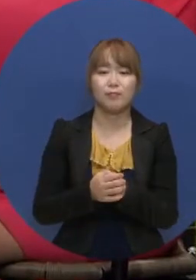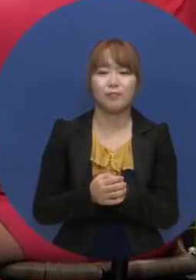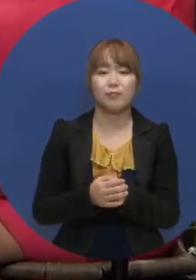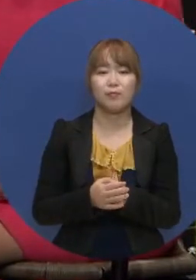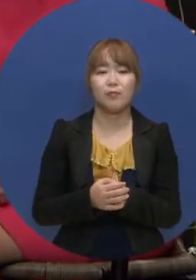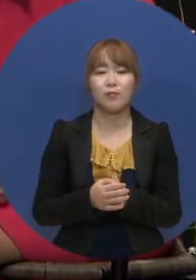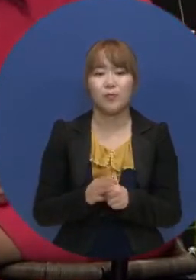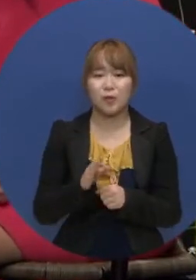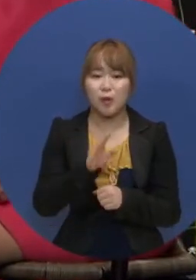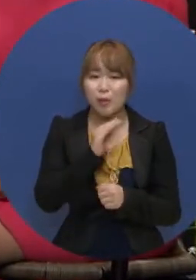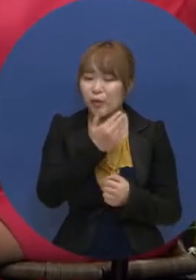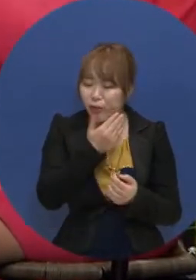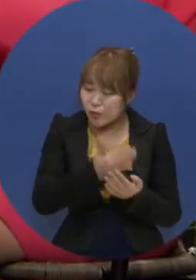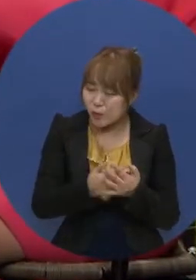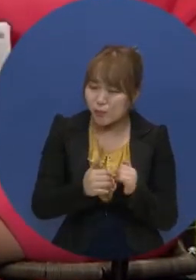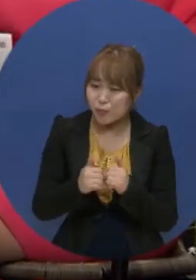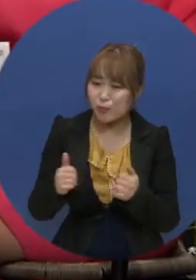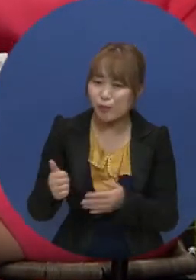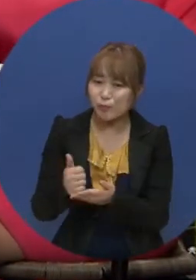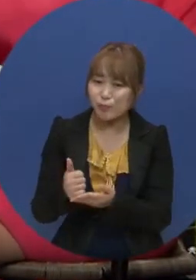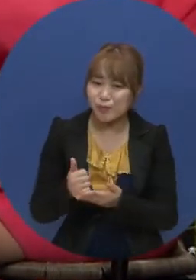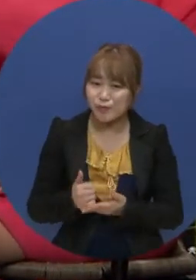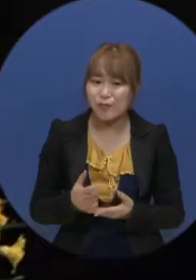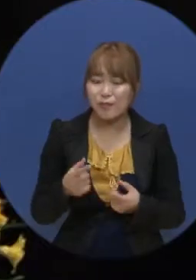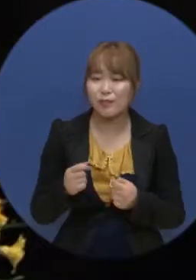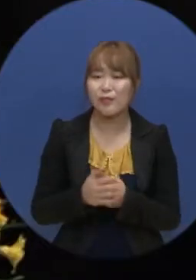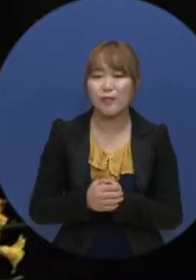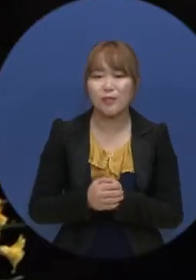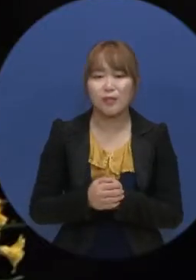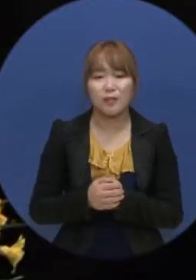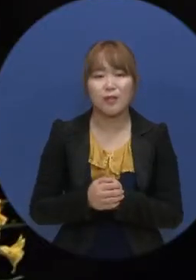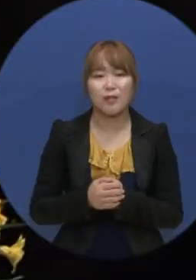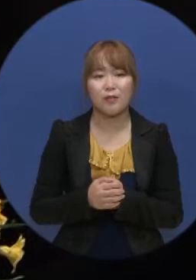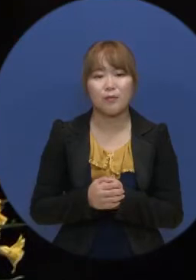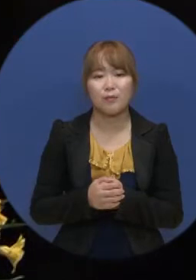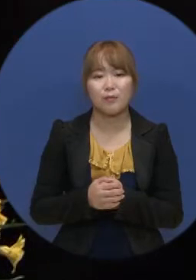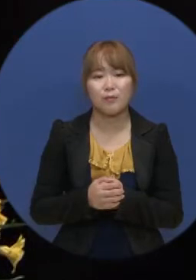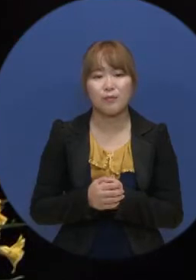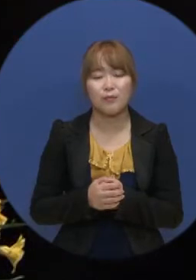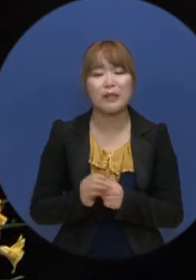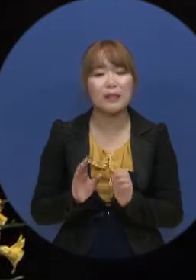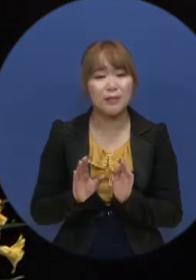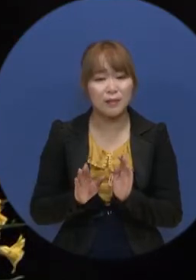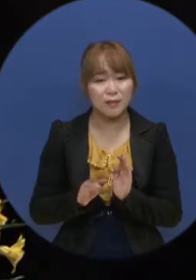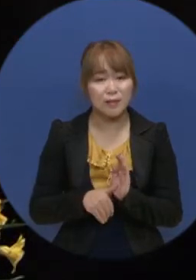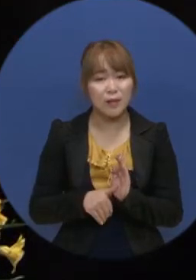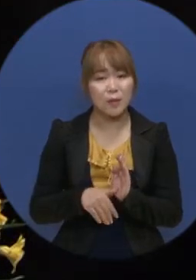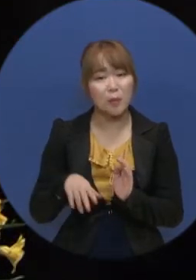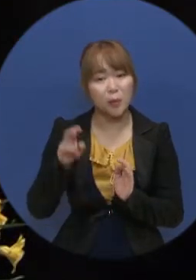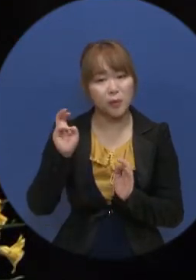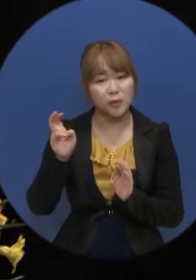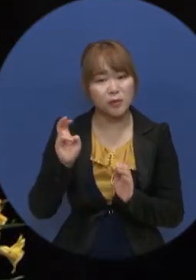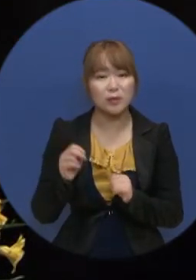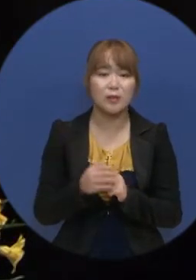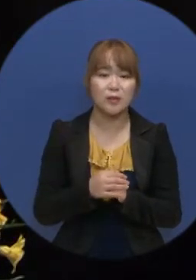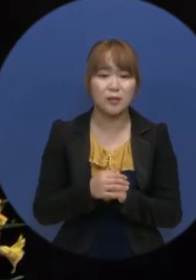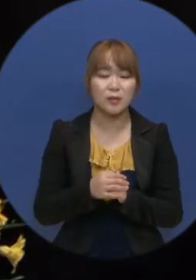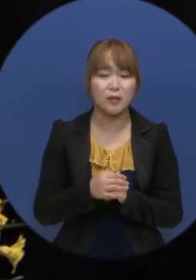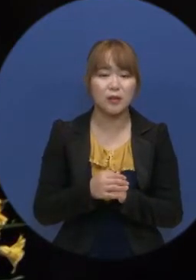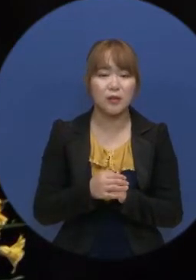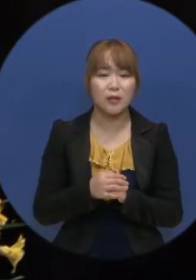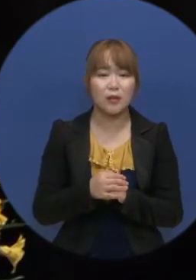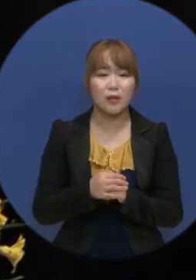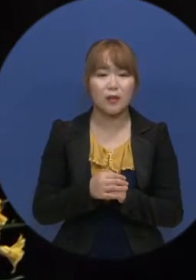제가 너무 예, 기억을 모셨습니다. 아, 그러면은 그때 혹시 그 시절